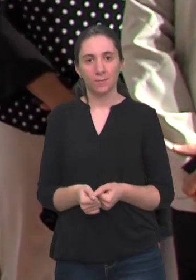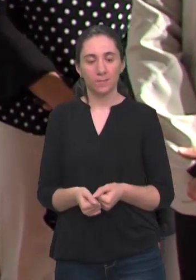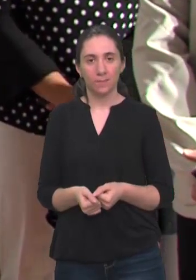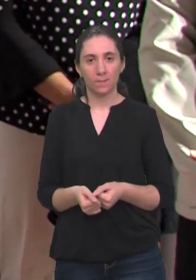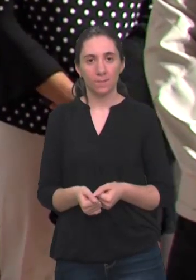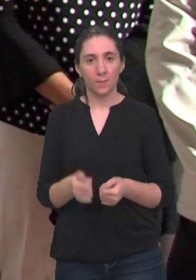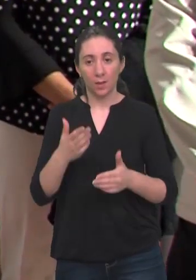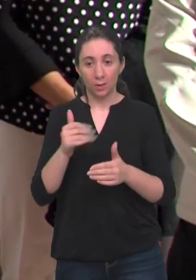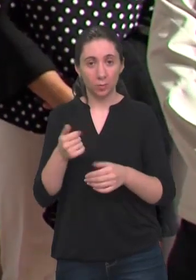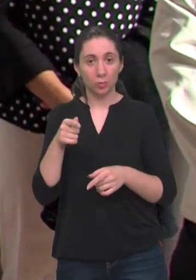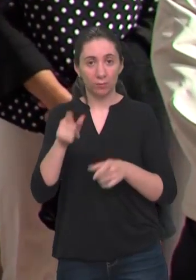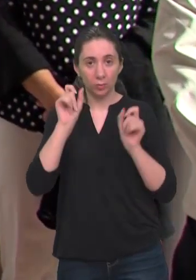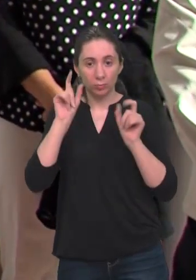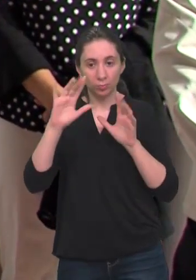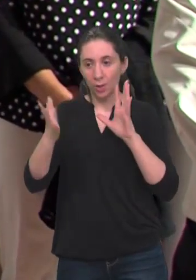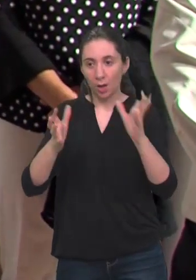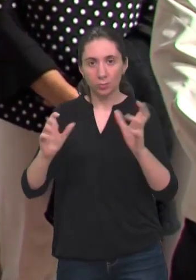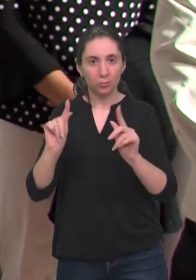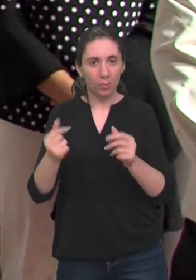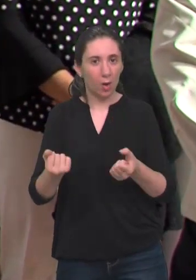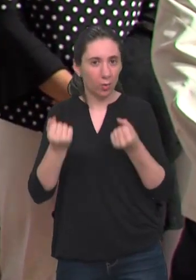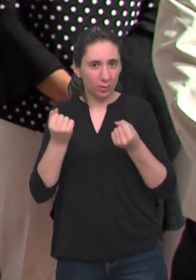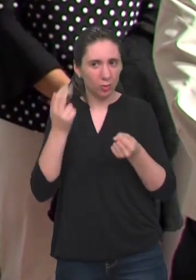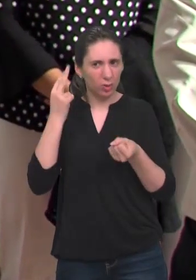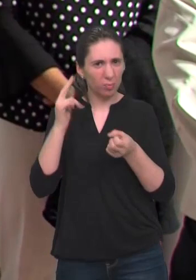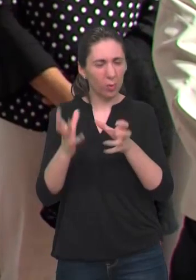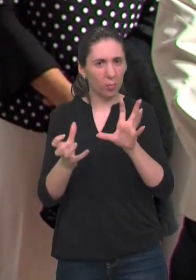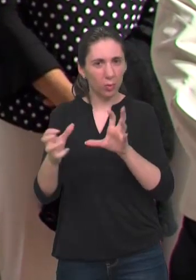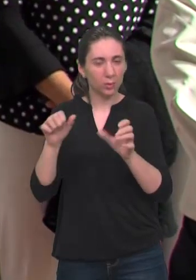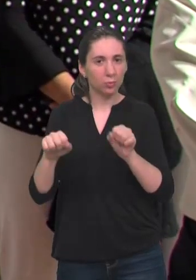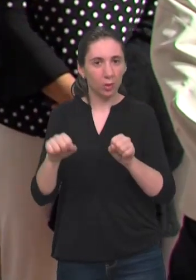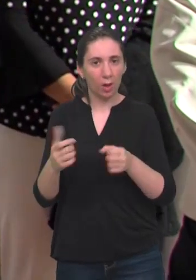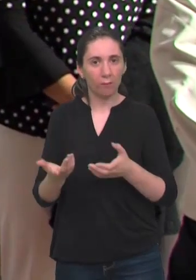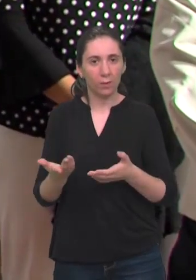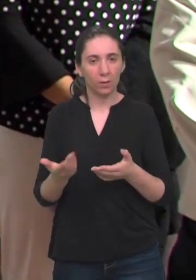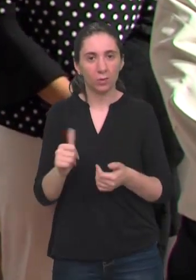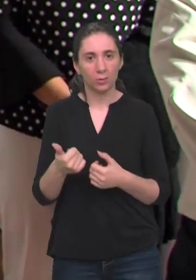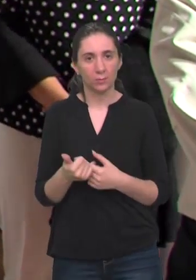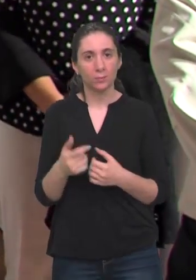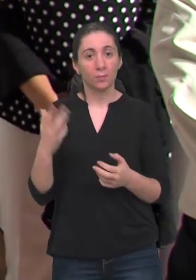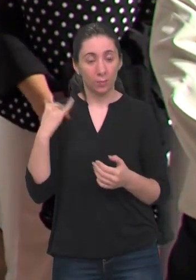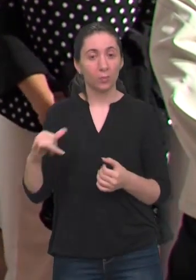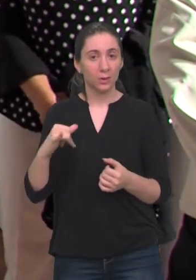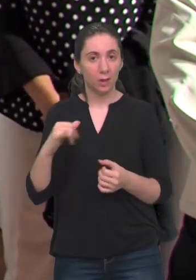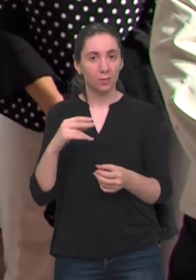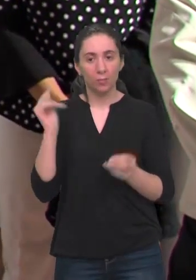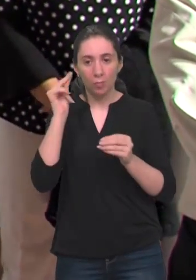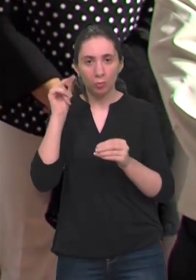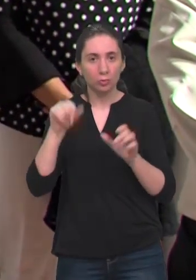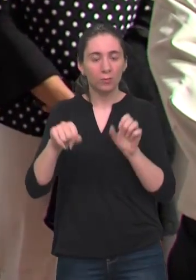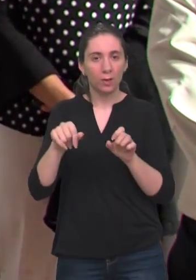iako su mi ove apstraktnije skulpture bile malo teže za prepoznati, svejedno mi je bilo zanimljivo proučavati